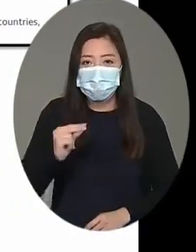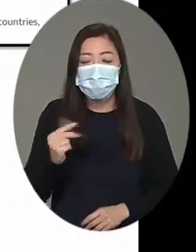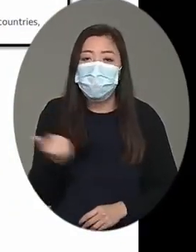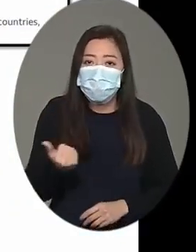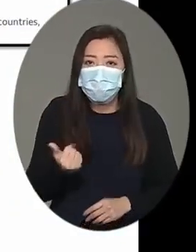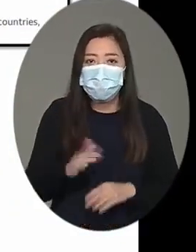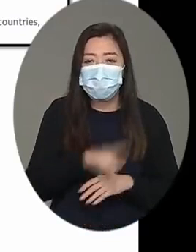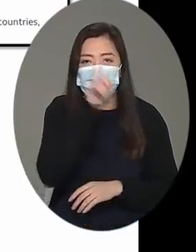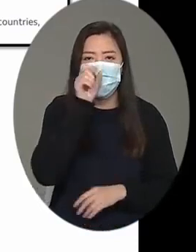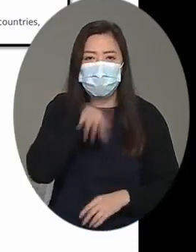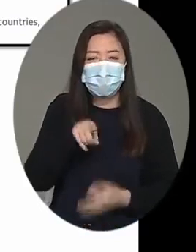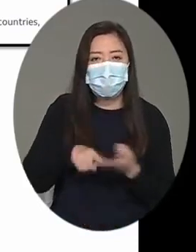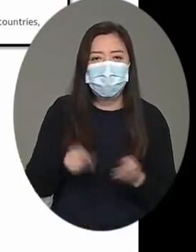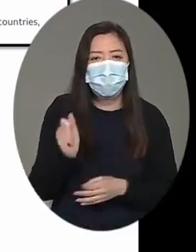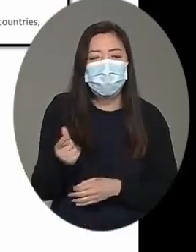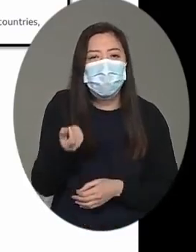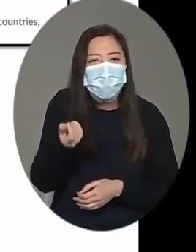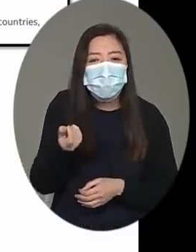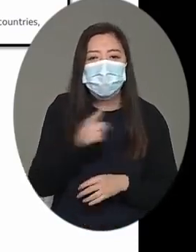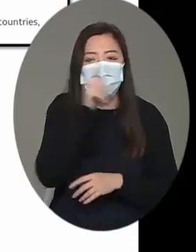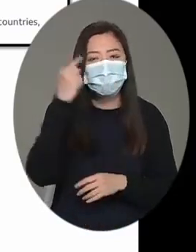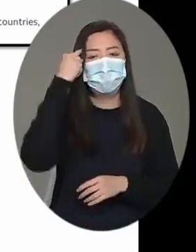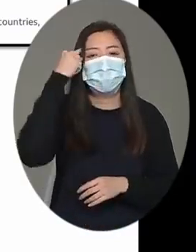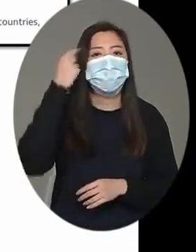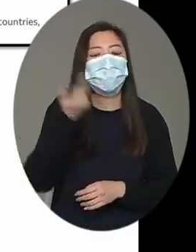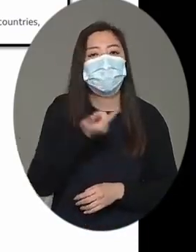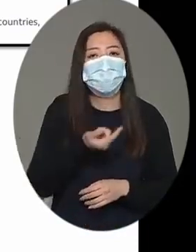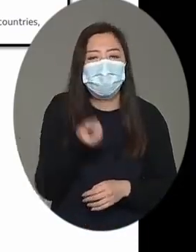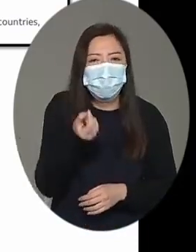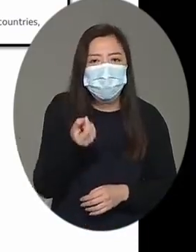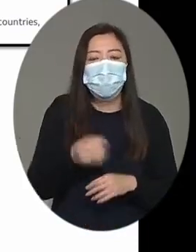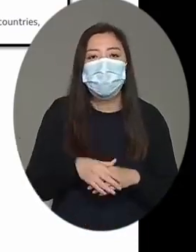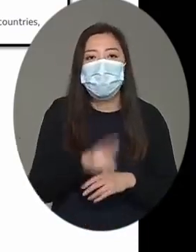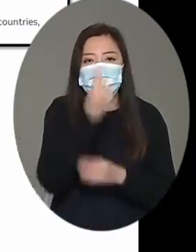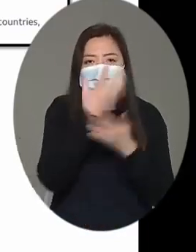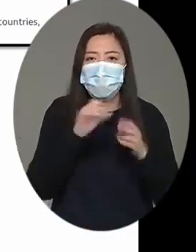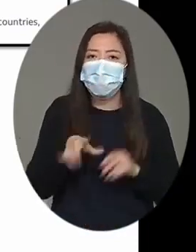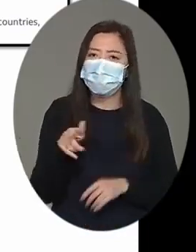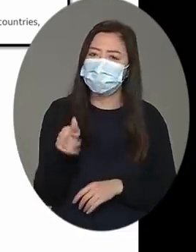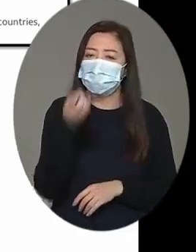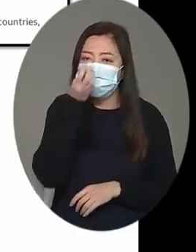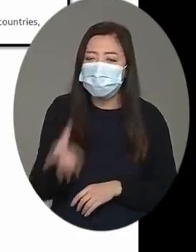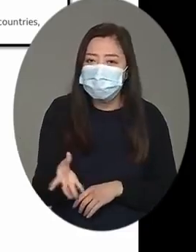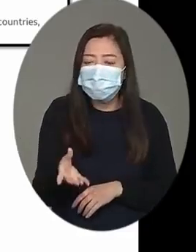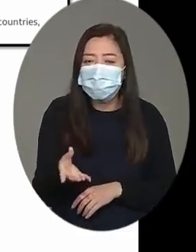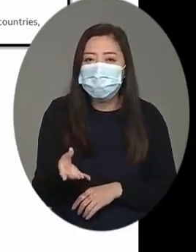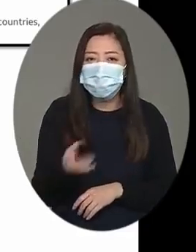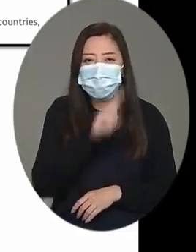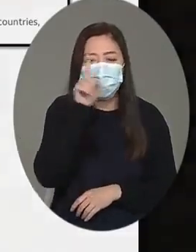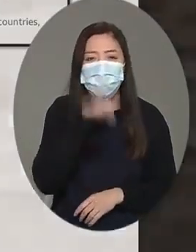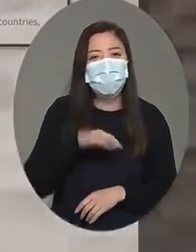B117， 但是就很少人這樣叫，自然也都很少人知道。有網民就問，為什麼沒有人說這樣叫法是歧